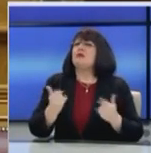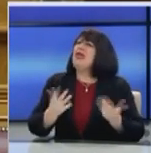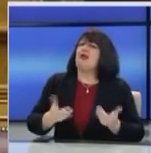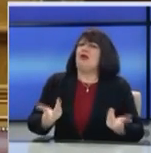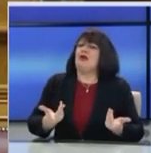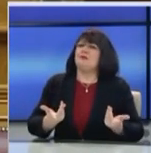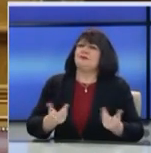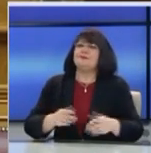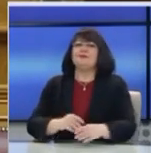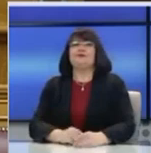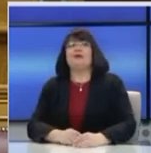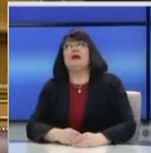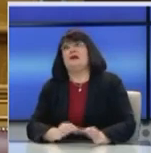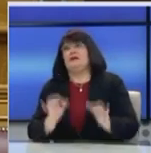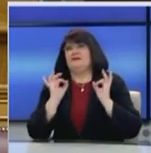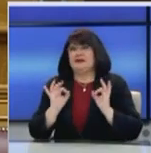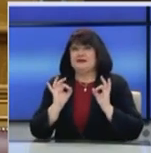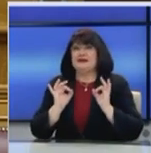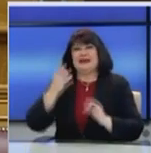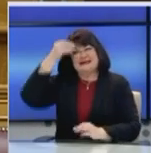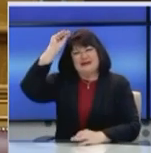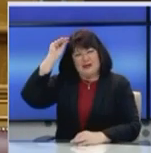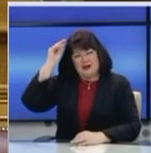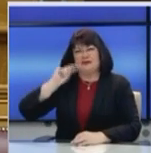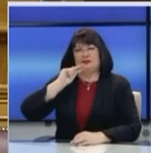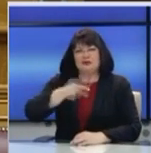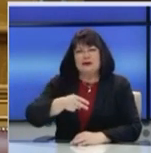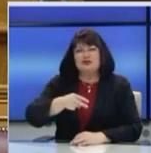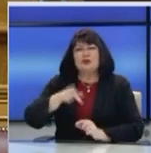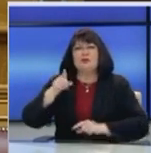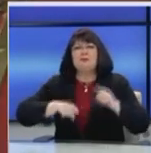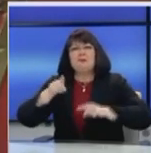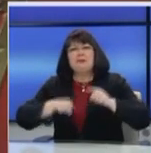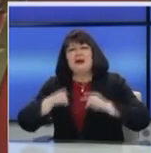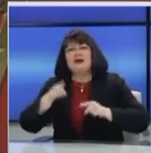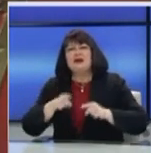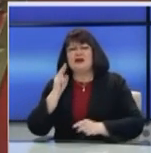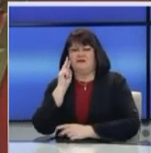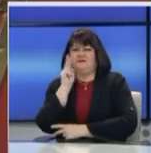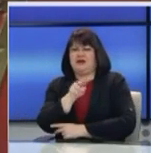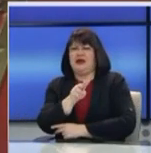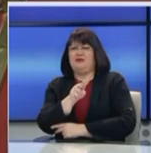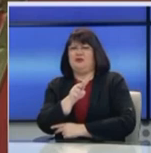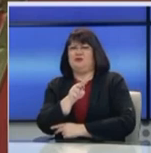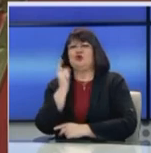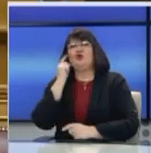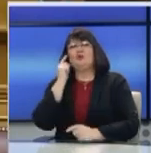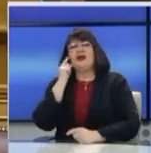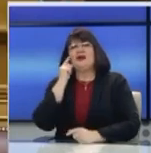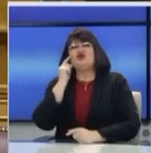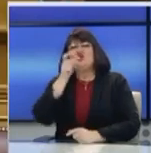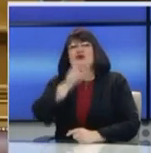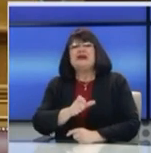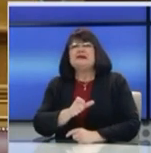Και μάλιστα για τον κύριο Τσίπρα, μερικές φορές μου δίνεται την εντύπωση ότι